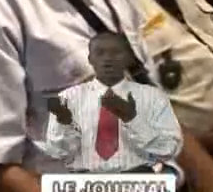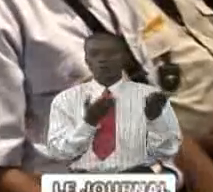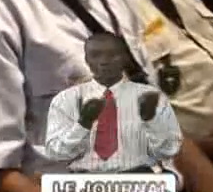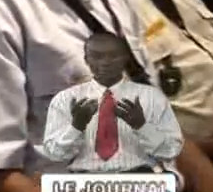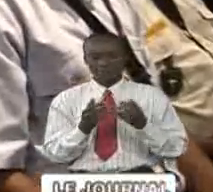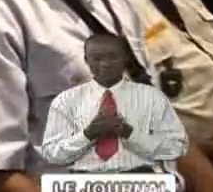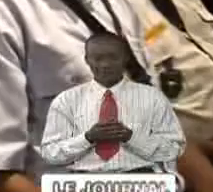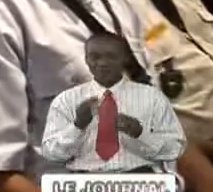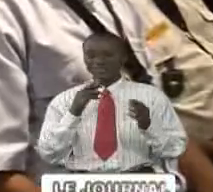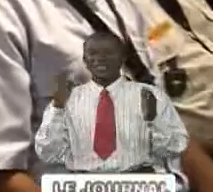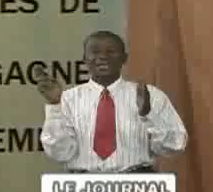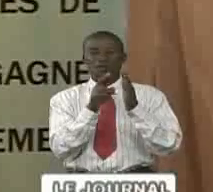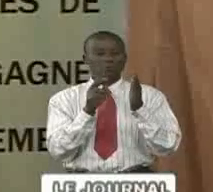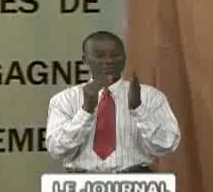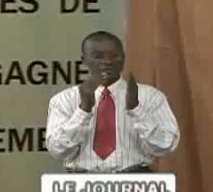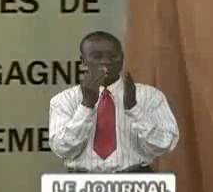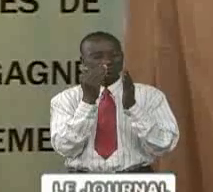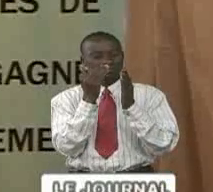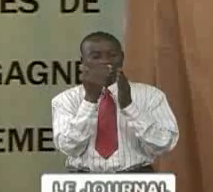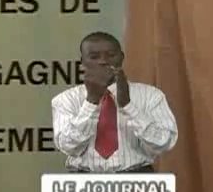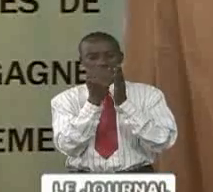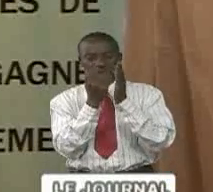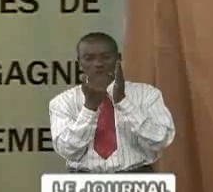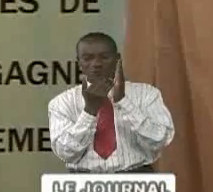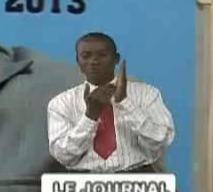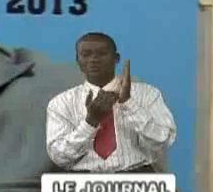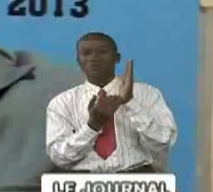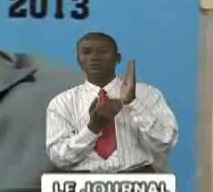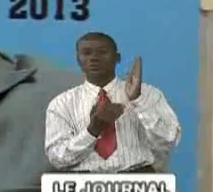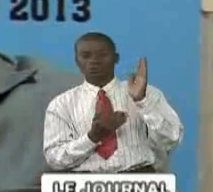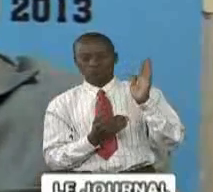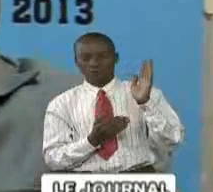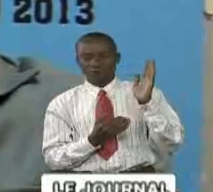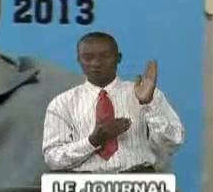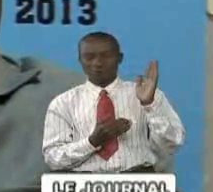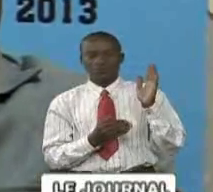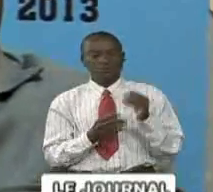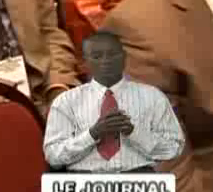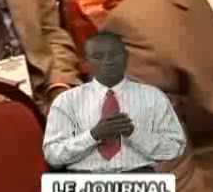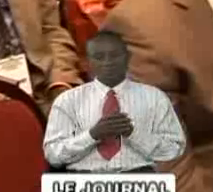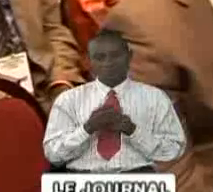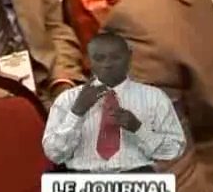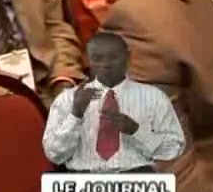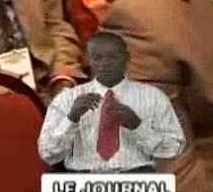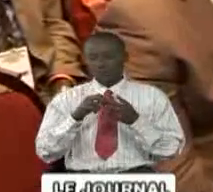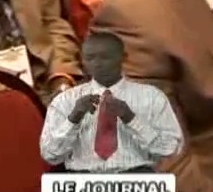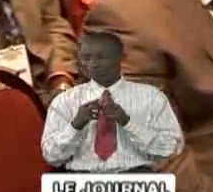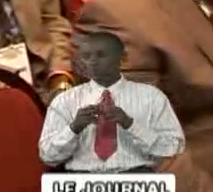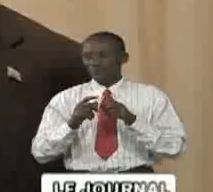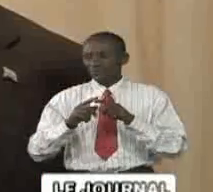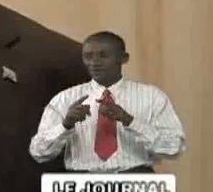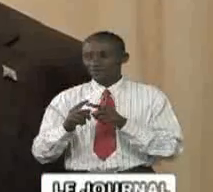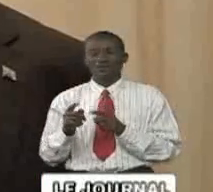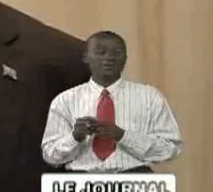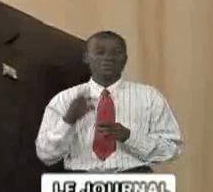il y a notamment la mise en place d'un cadre réglementaire et juridique et aussi d'un mécanisme transitoire adapté pour la